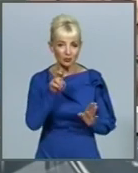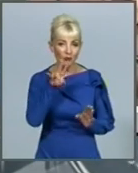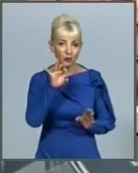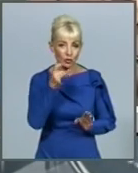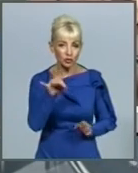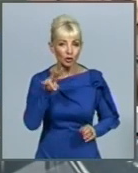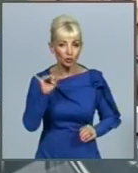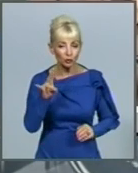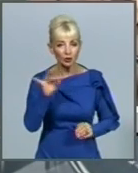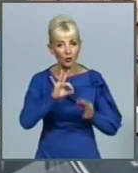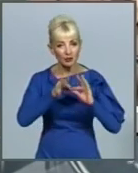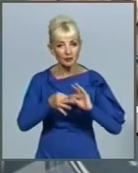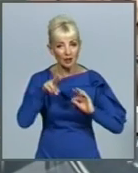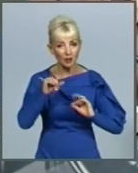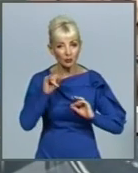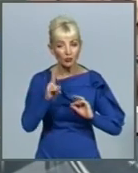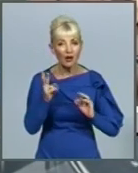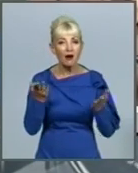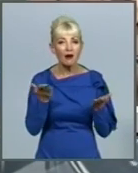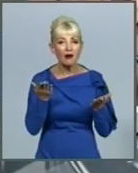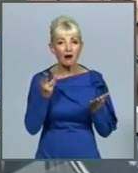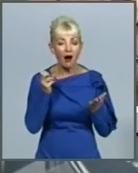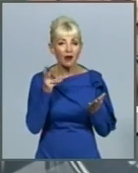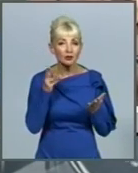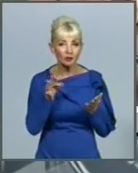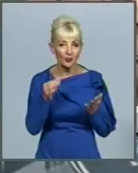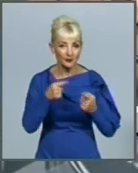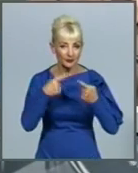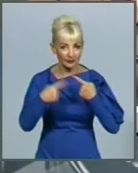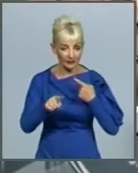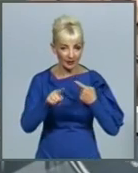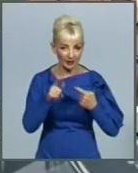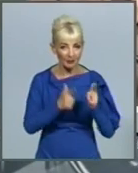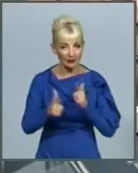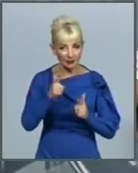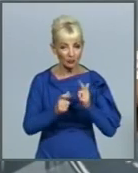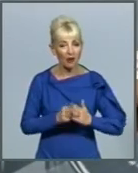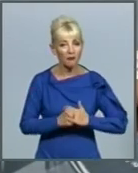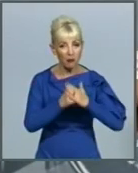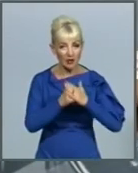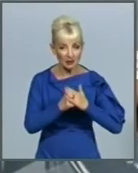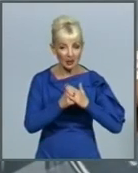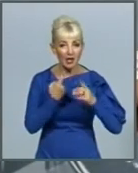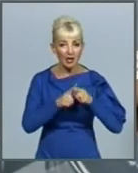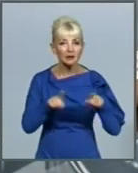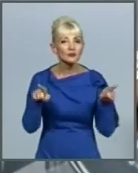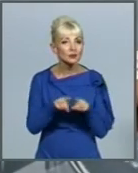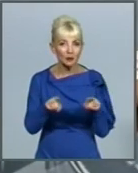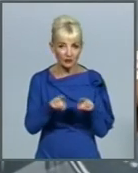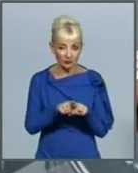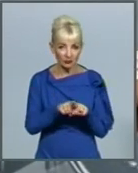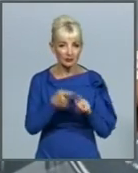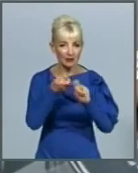лука и у олимпийского лука как-то разнится подготовка в базе, да, потому что это все равно